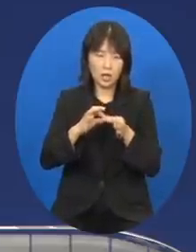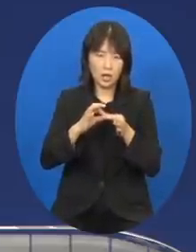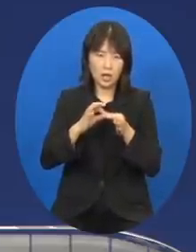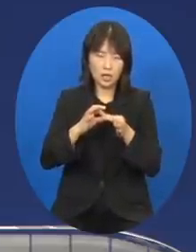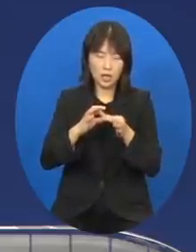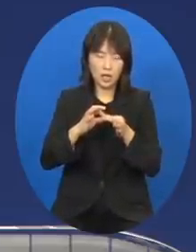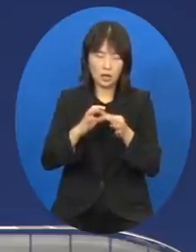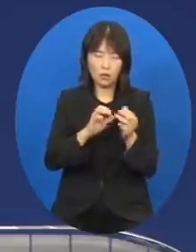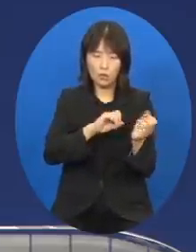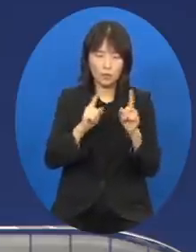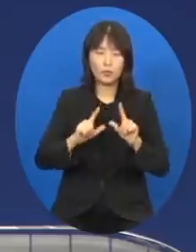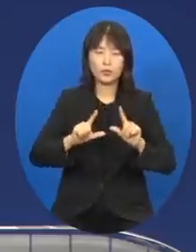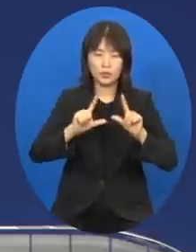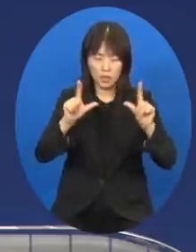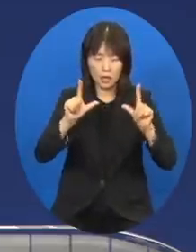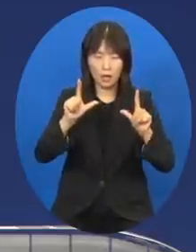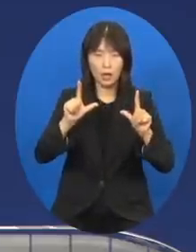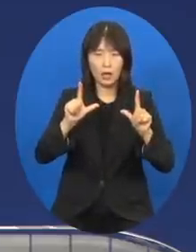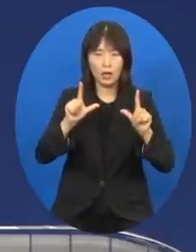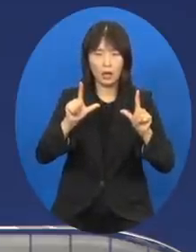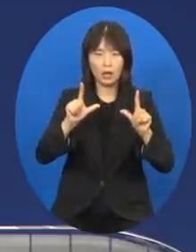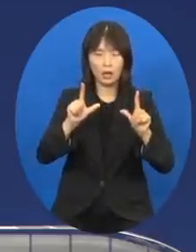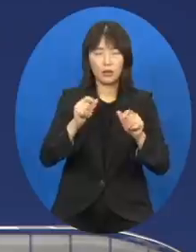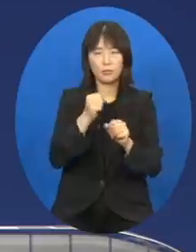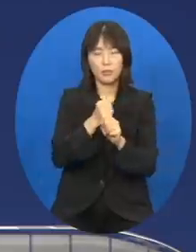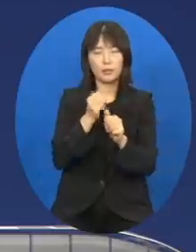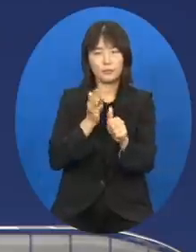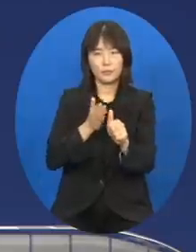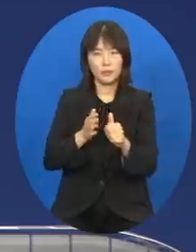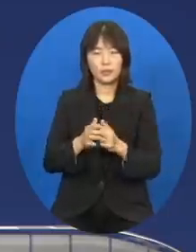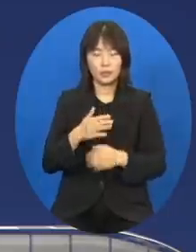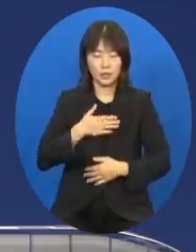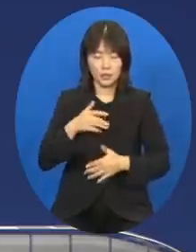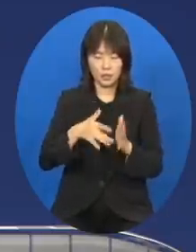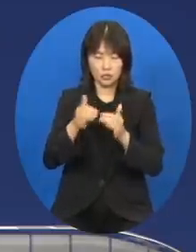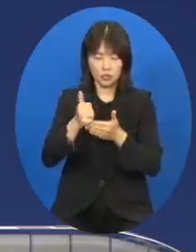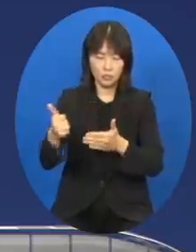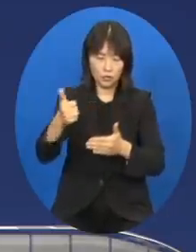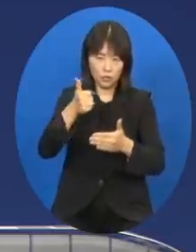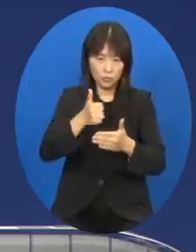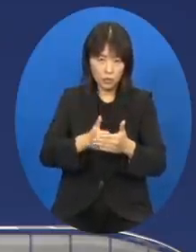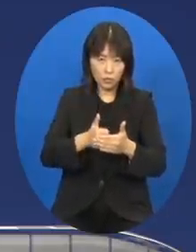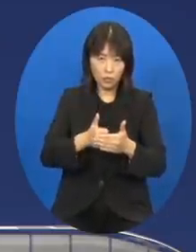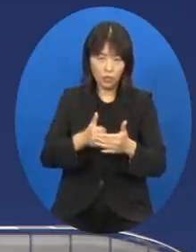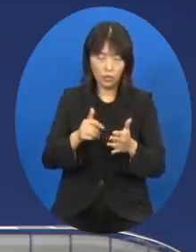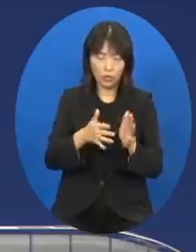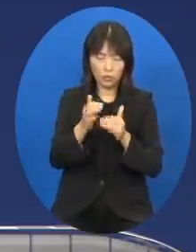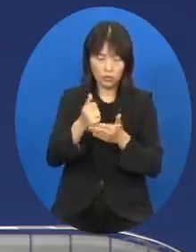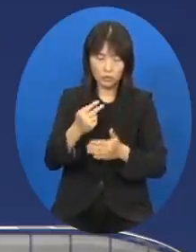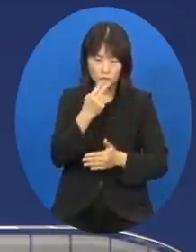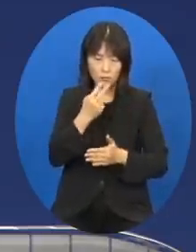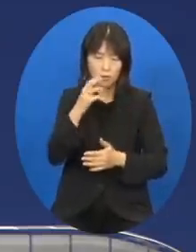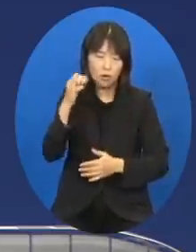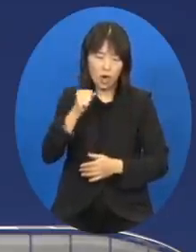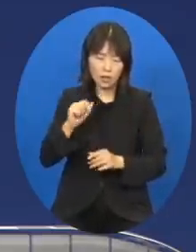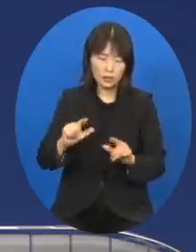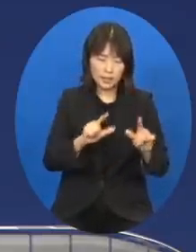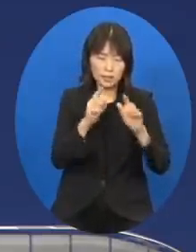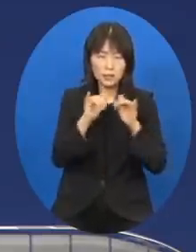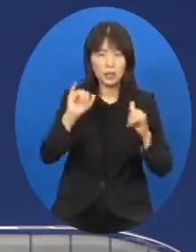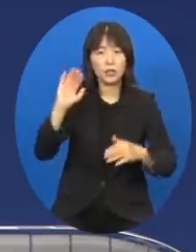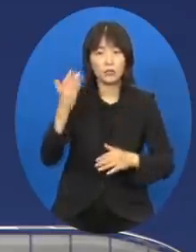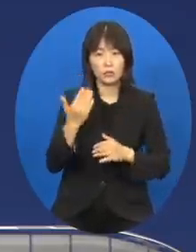돼요. 내가 예수님을 영접하고 이제 예수님의 생명으로 사는 자가 됐는데